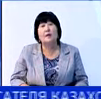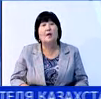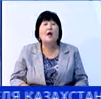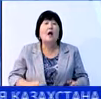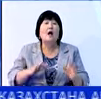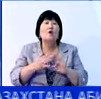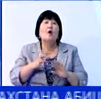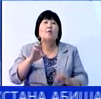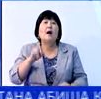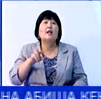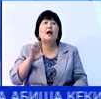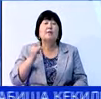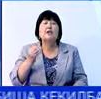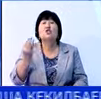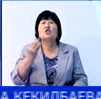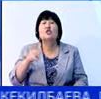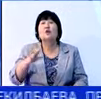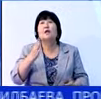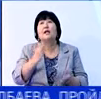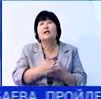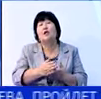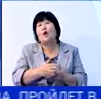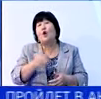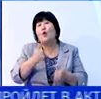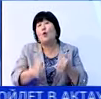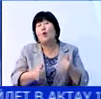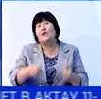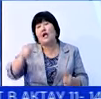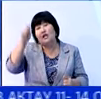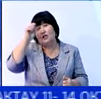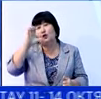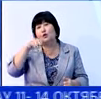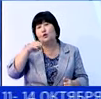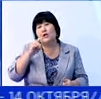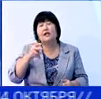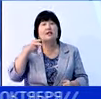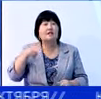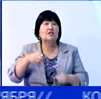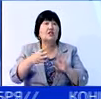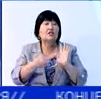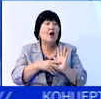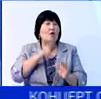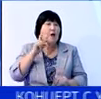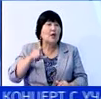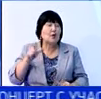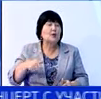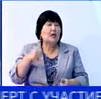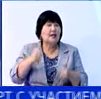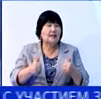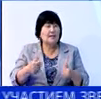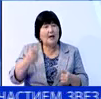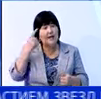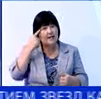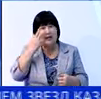В ауле Балабище Илийского района состоялся конкурс «Жигит Султана-2019». Молодые люди состязались в